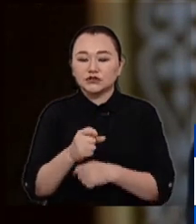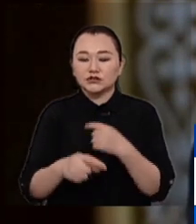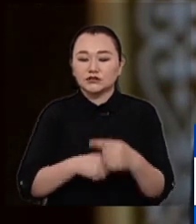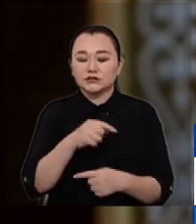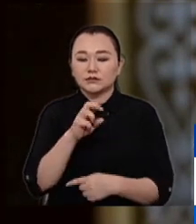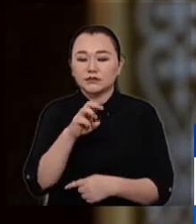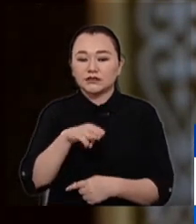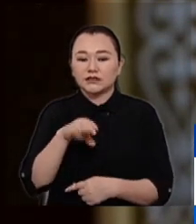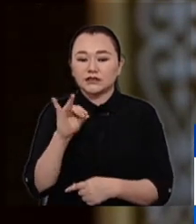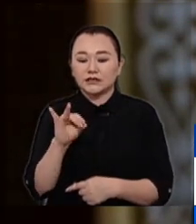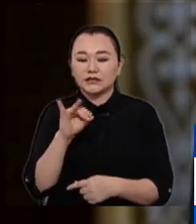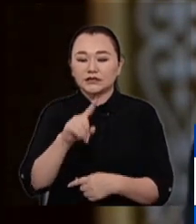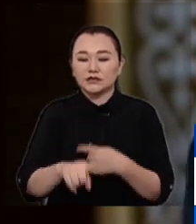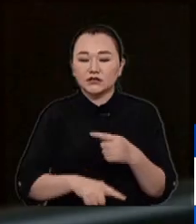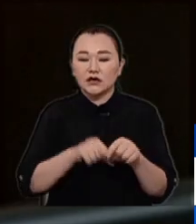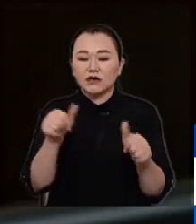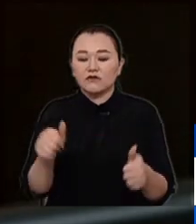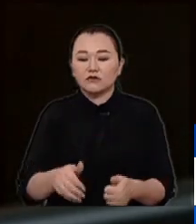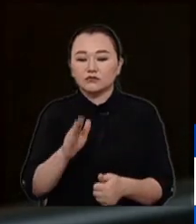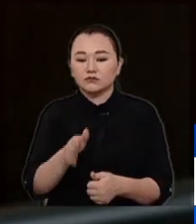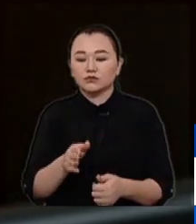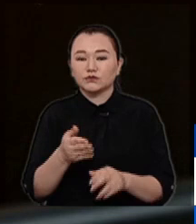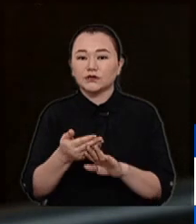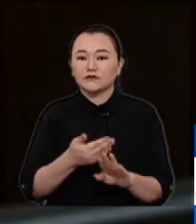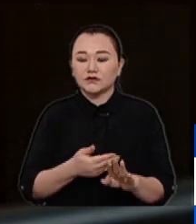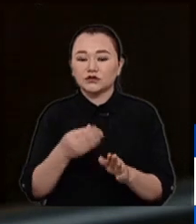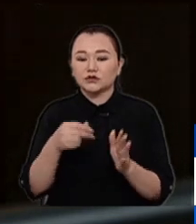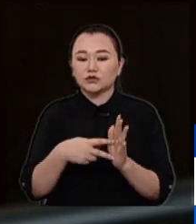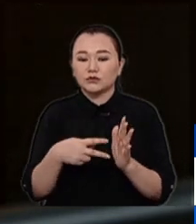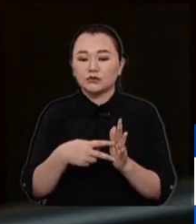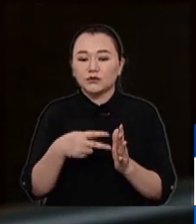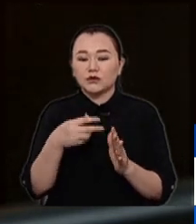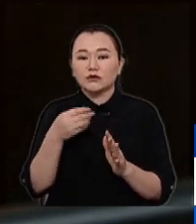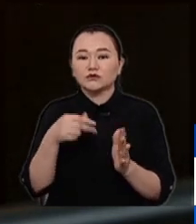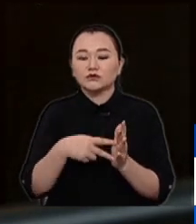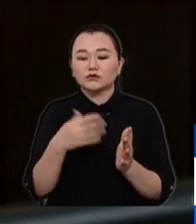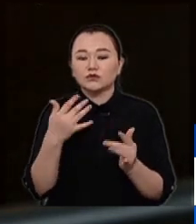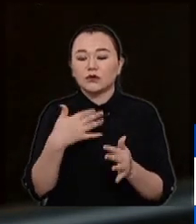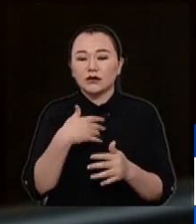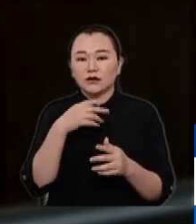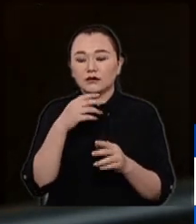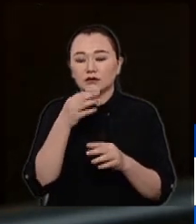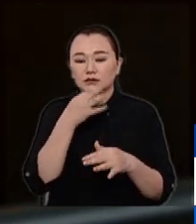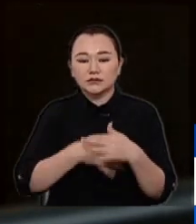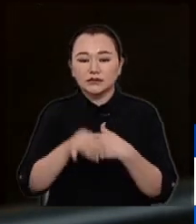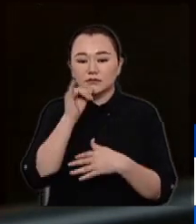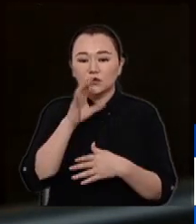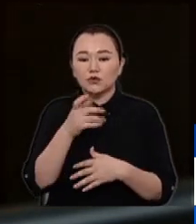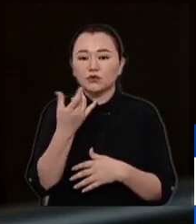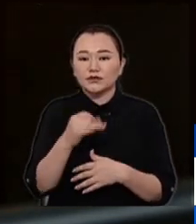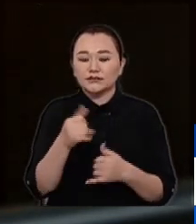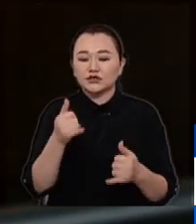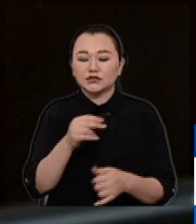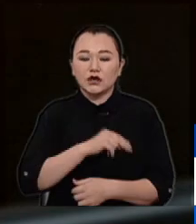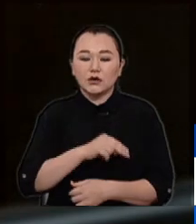БТИ, на них сразу же оформим. Предварительную сумму не смогу, потому что по Уильскому району сейчас уже